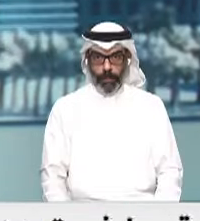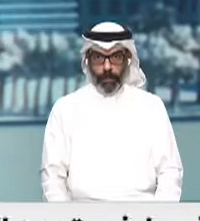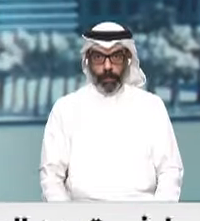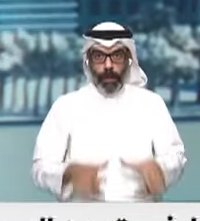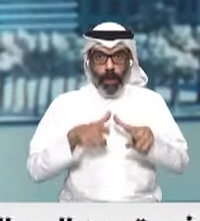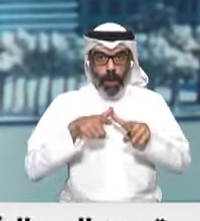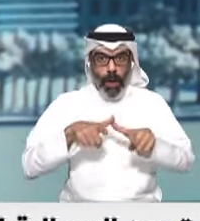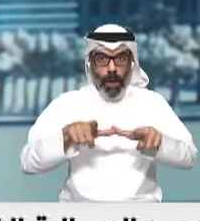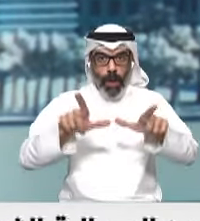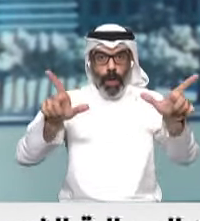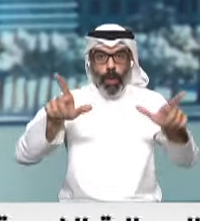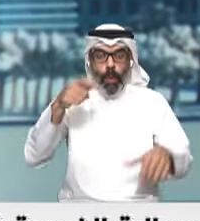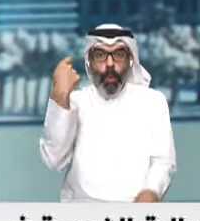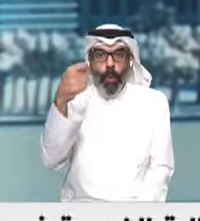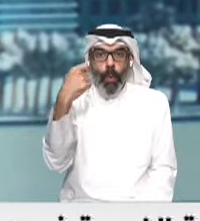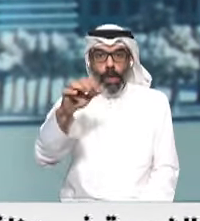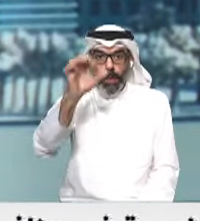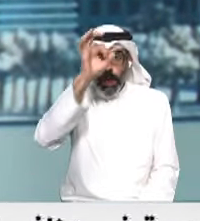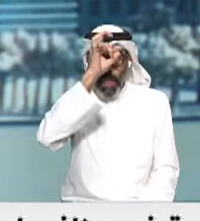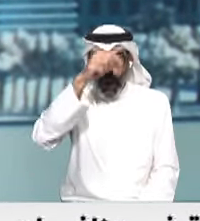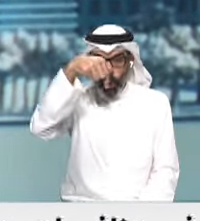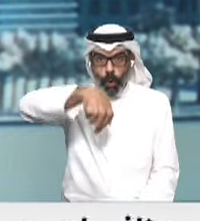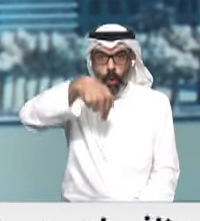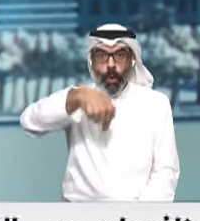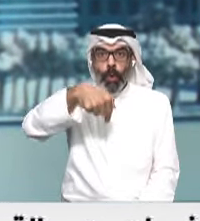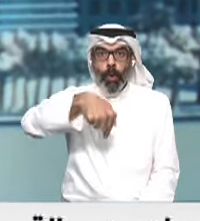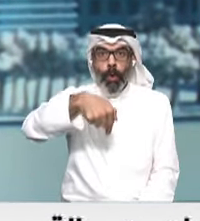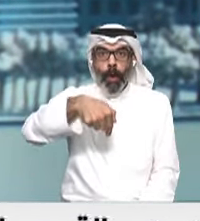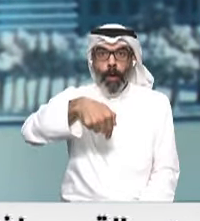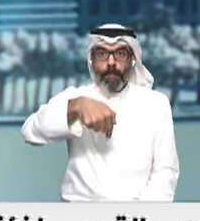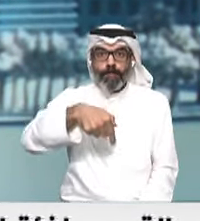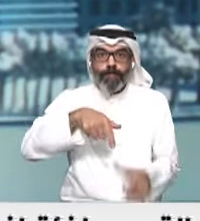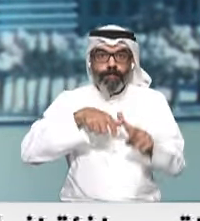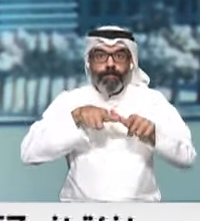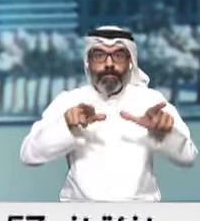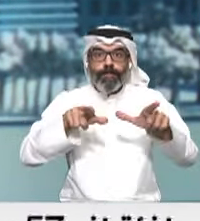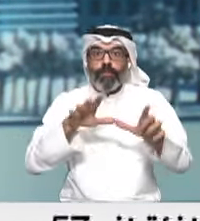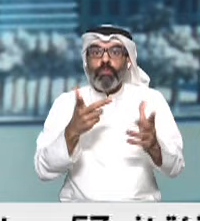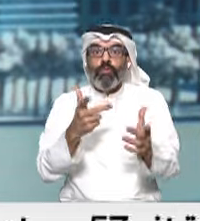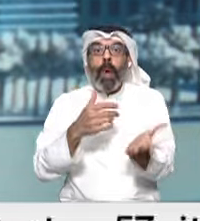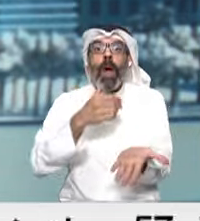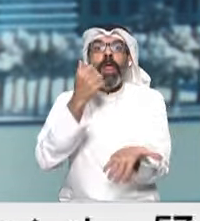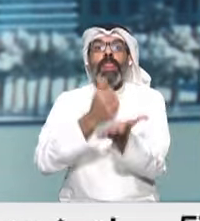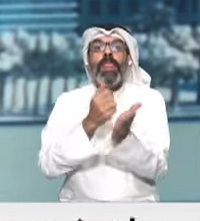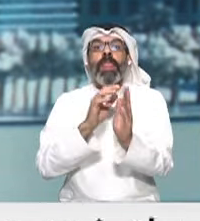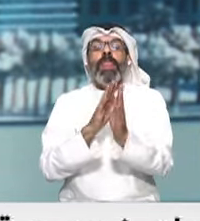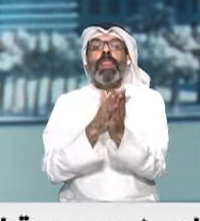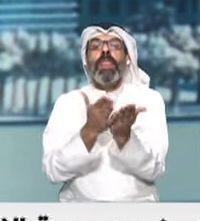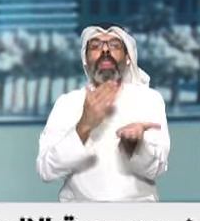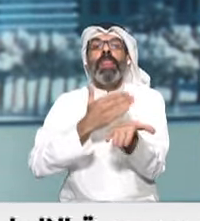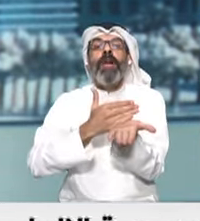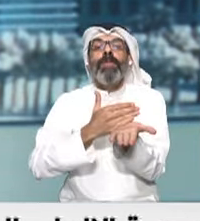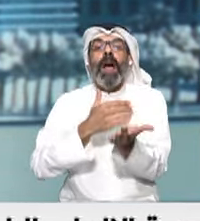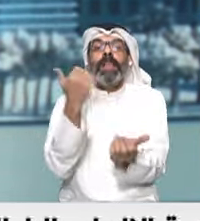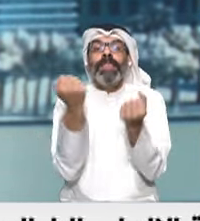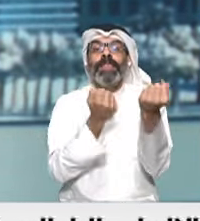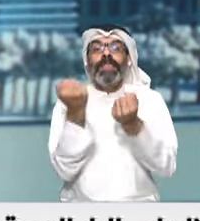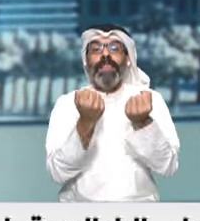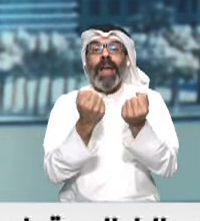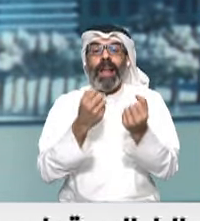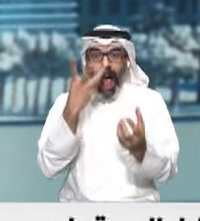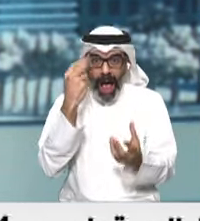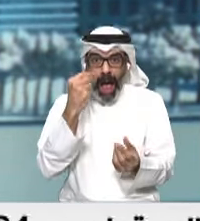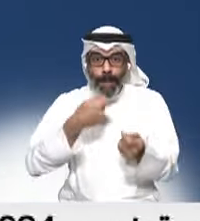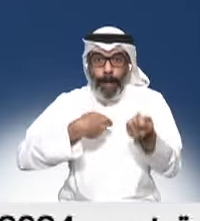اعلنت وزاره الداخليه اليوم اطلاق خدمه نقل ملكيه المركبه عبر التطبيق الحكومي الموحد للخدمه